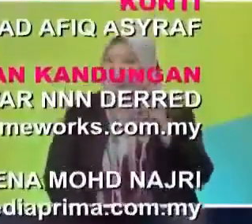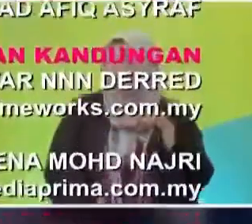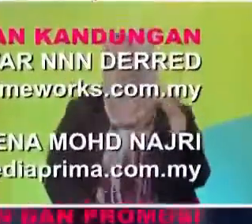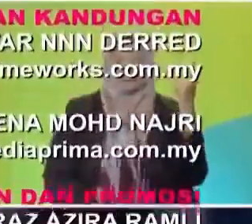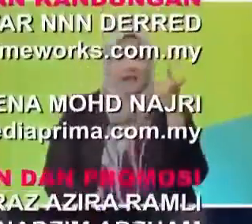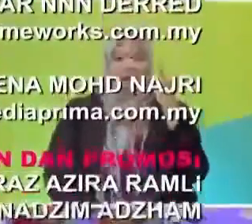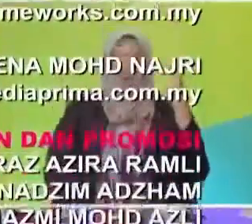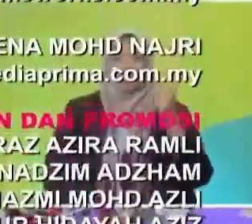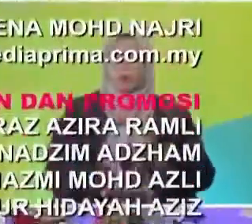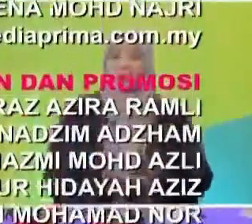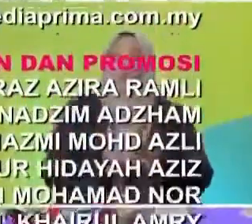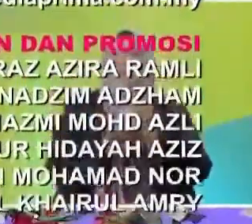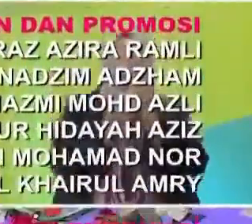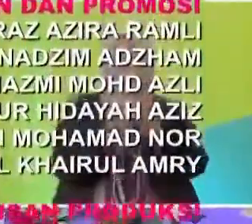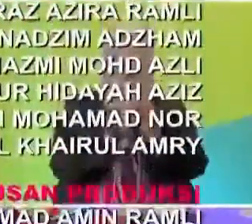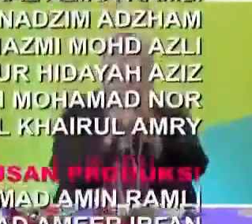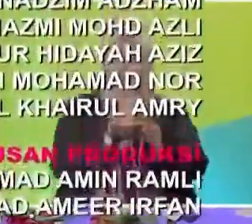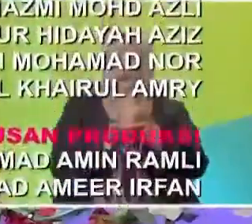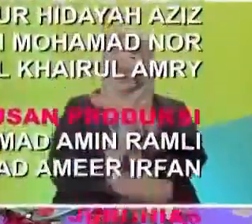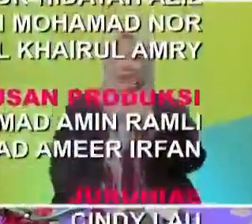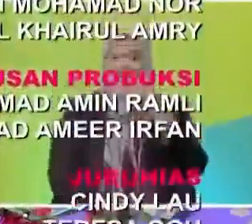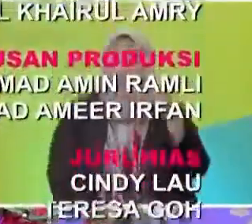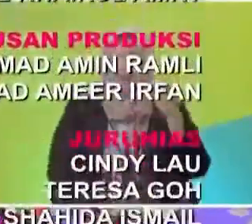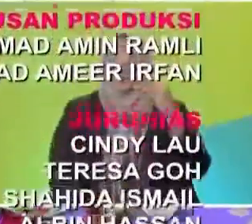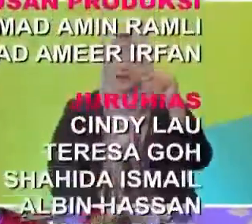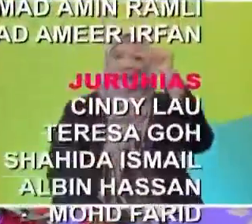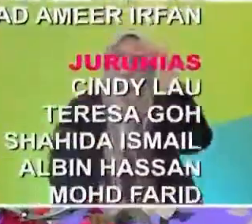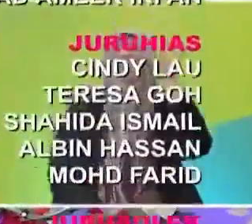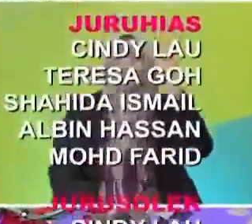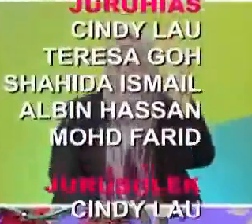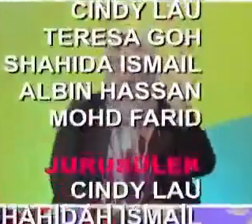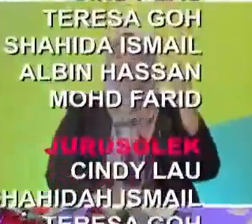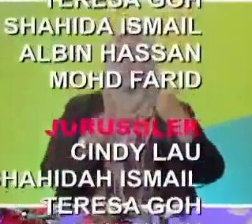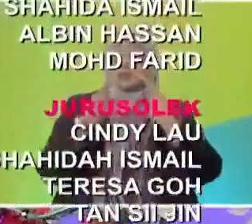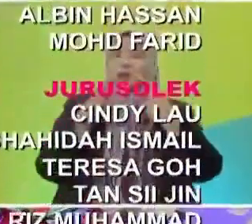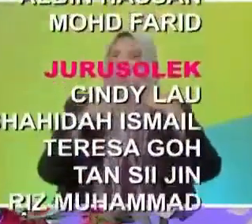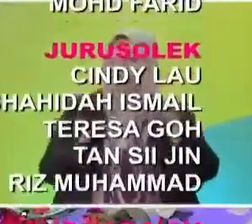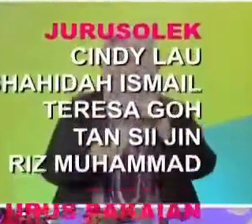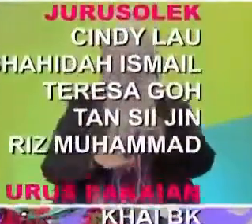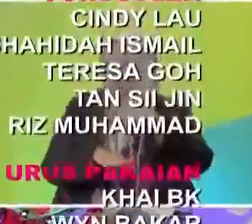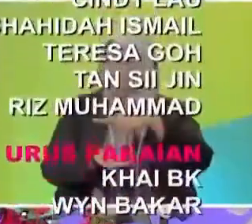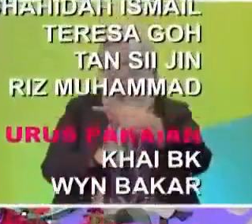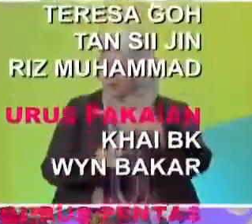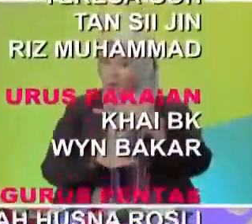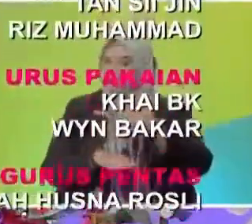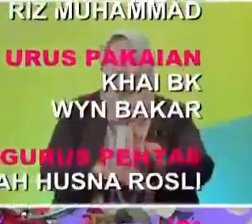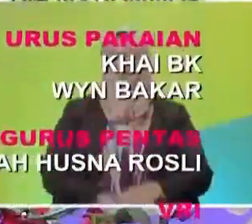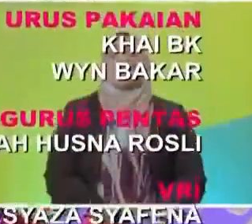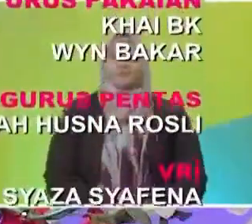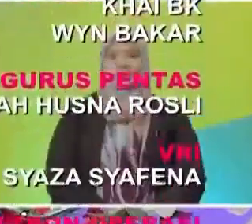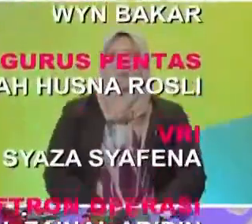Fizi. Dengarkan baik-baik, Cikgu. Ya. Senjakala didatangi tetamu, terhidang di